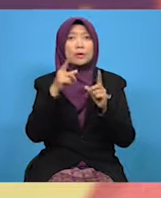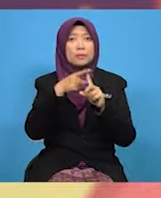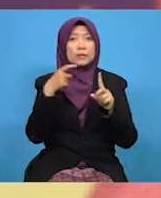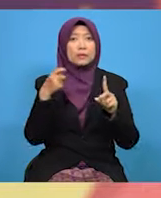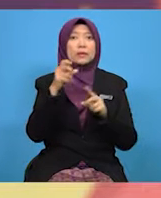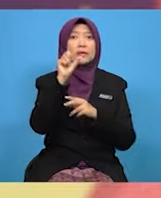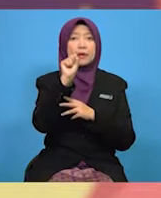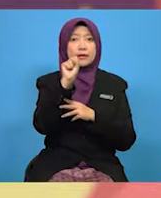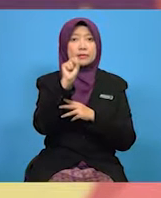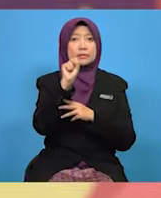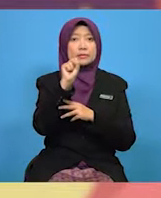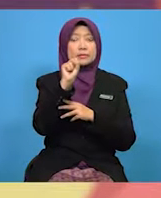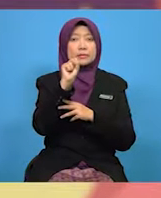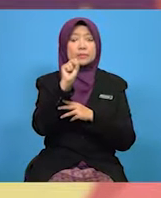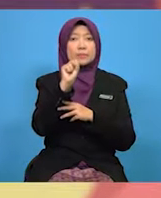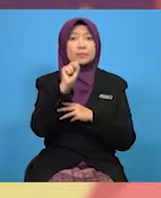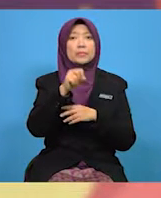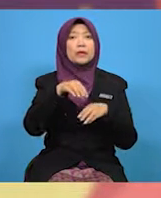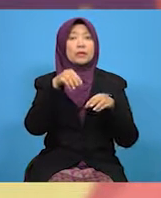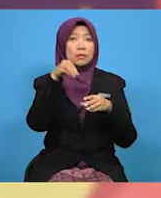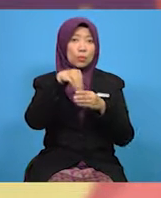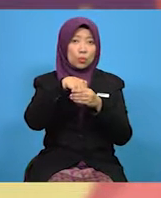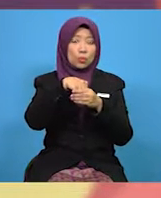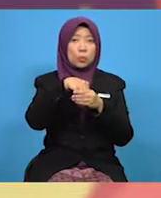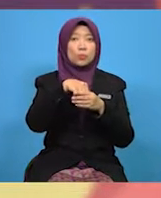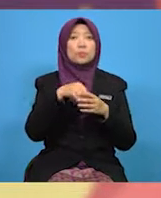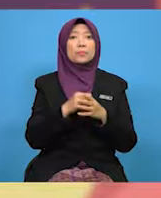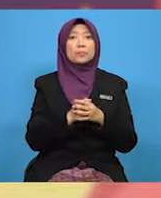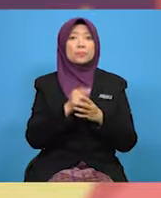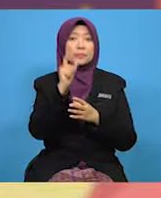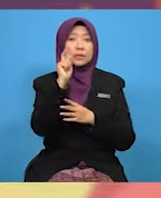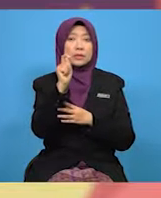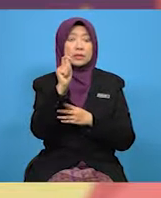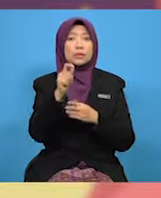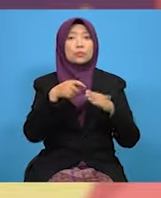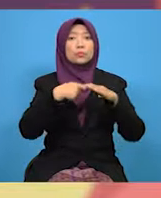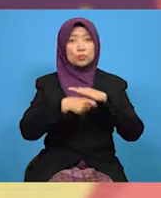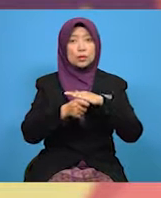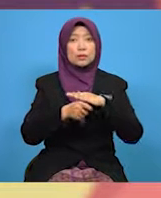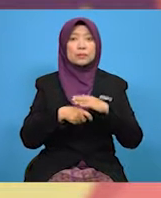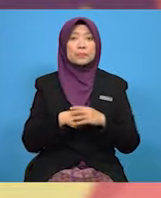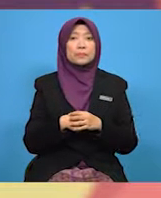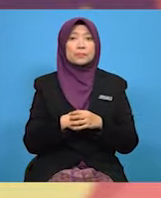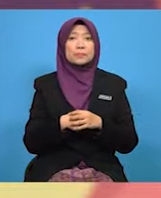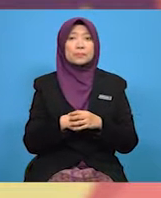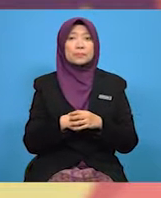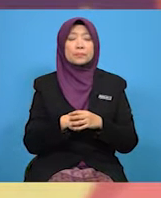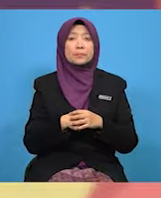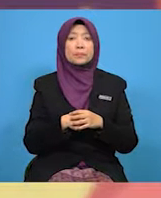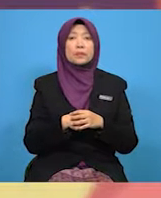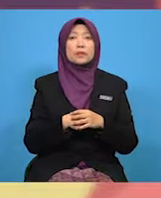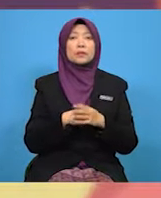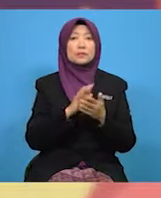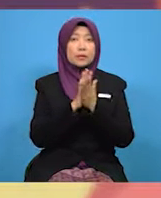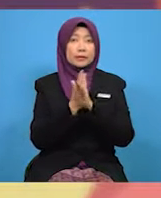es yaitu tabungan dan type yaitu Cukai make double